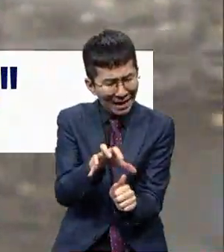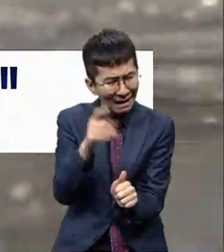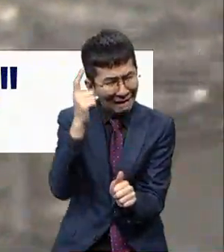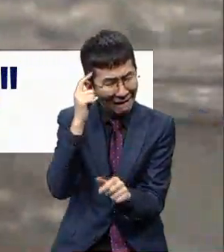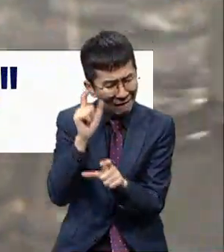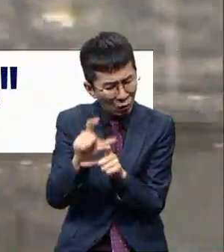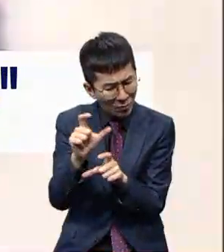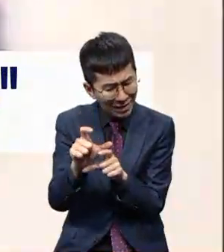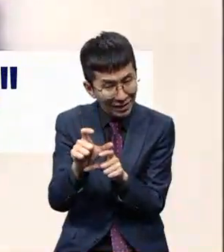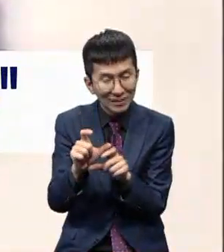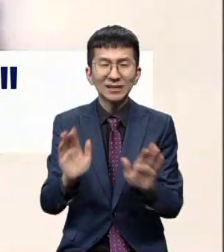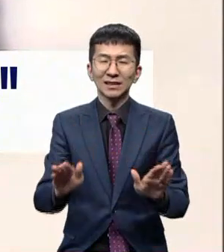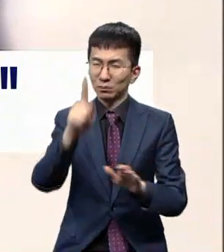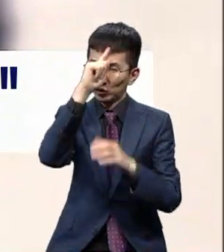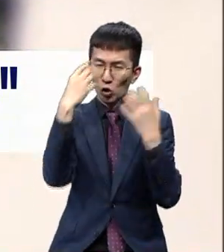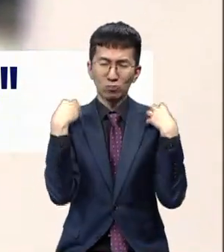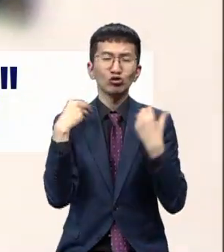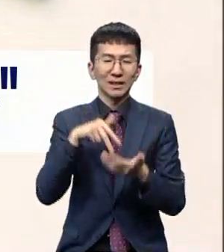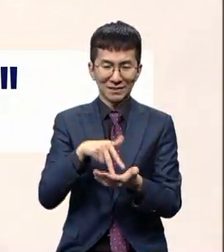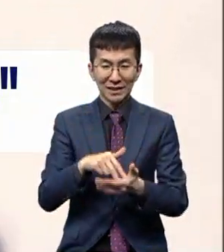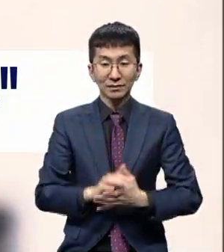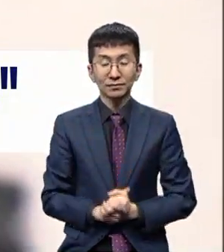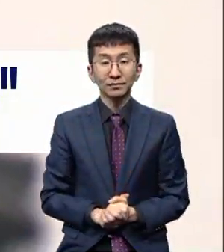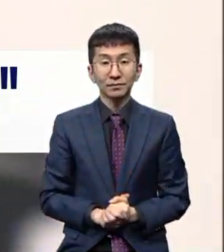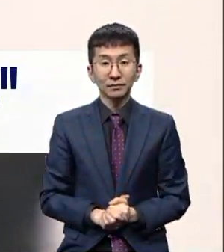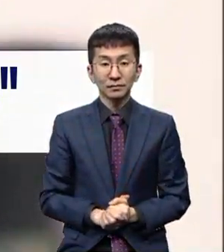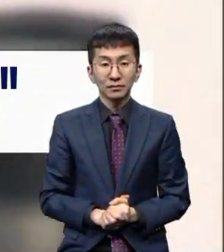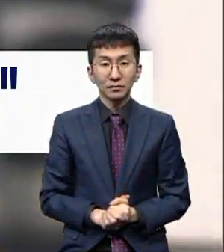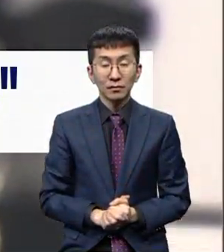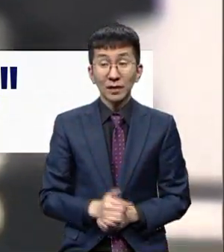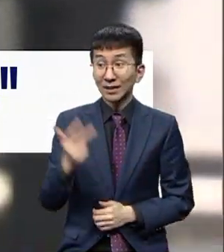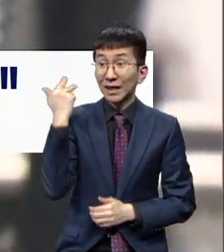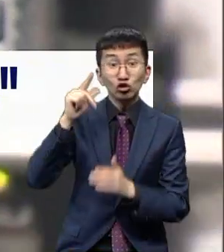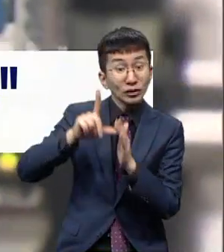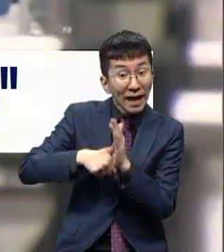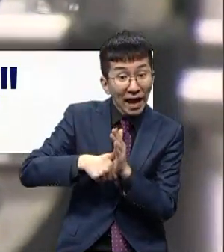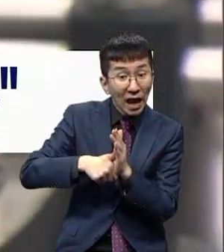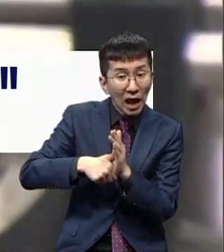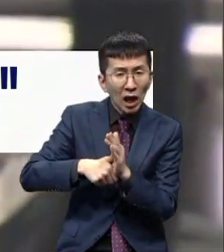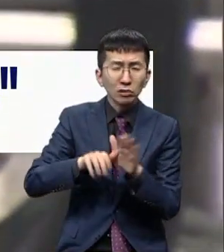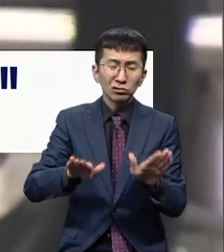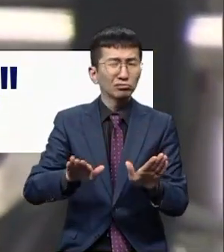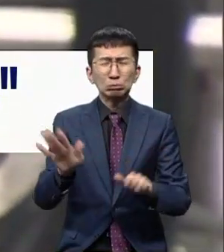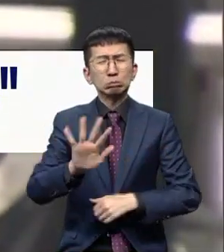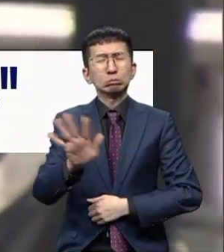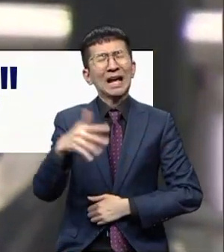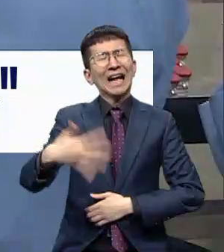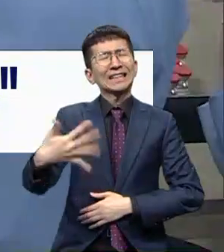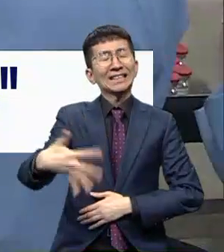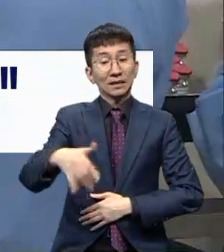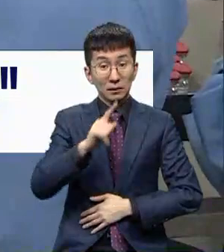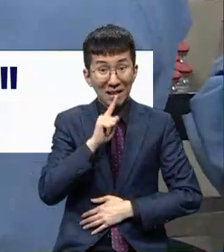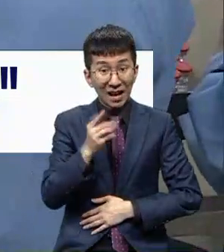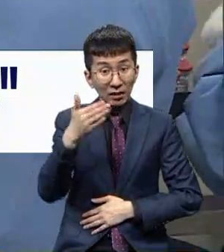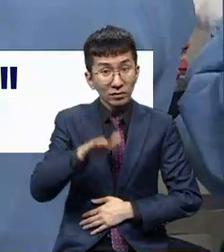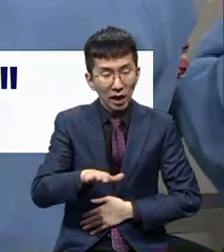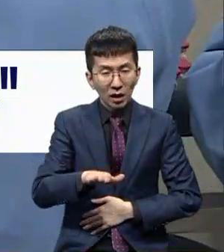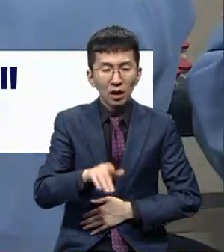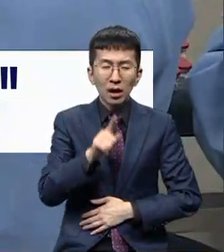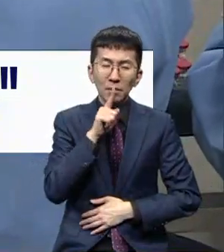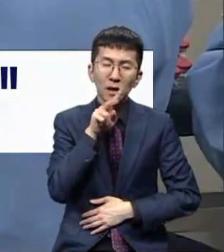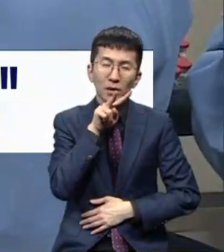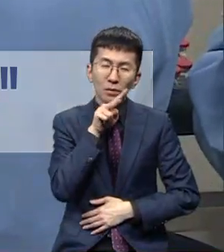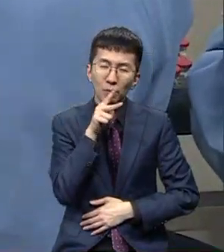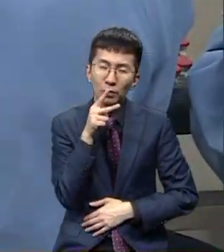정부는 모든 대안을 검토하고 있다고 밝혔습니다. 지난주엔 현재로선 검토하지 않고 있다고 해 입장